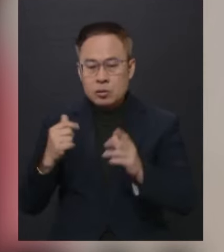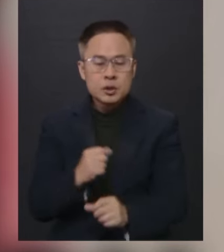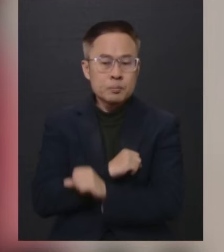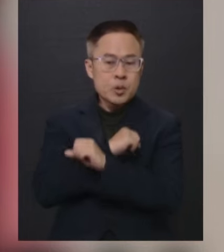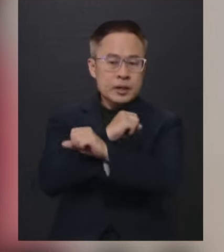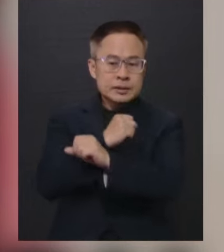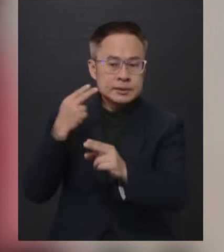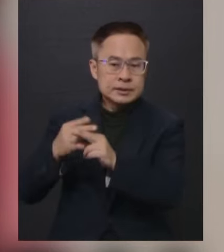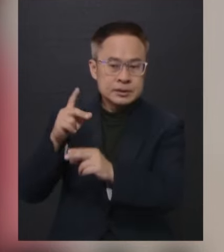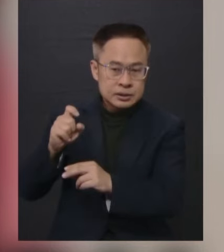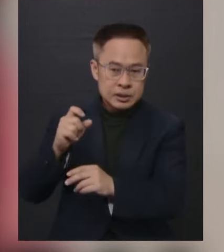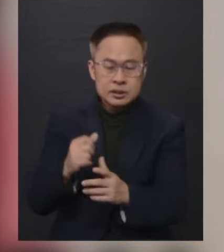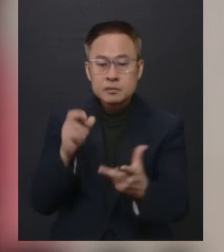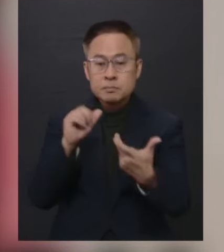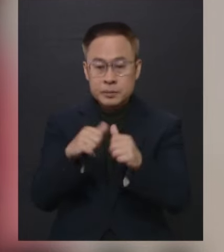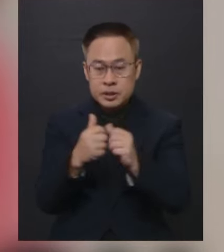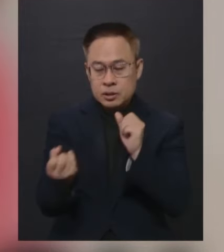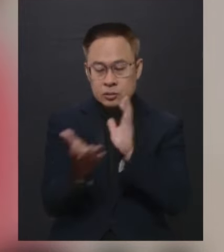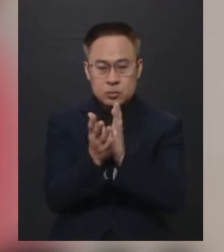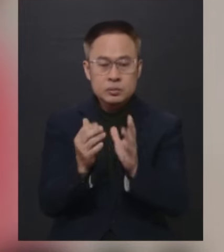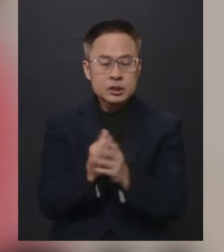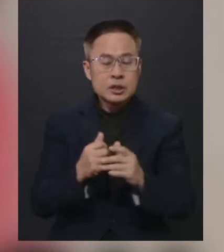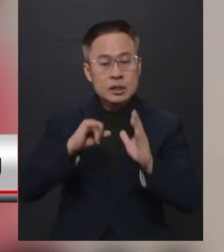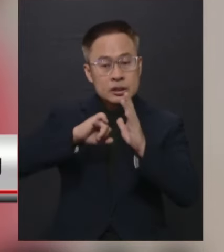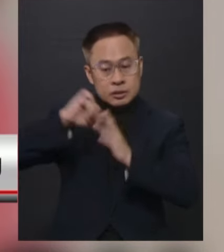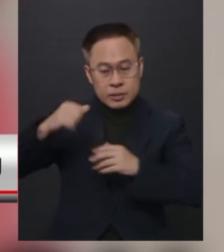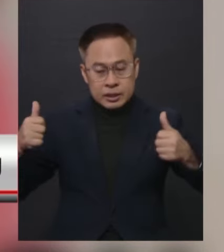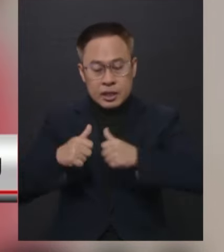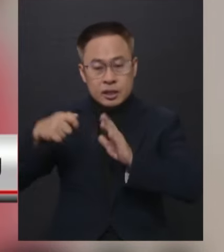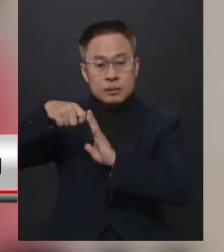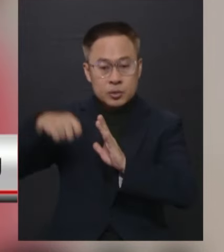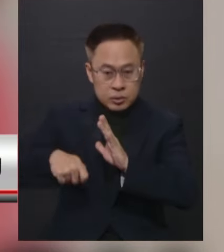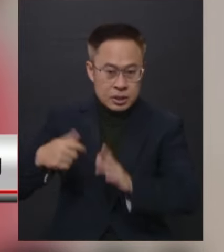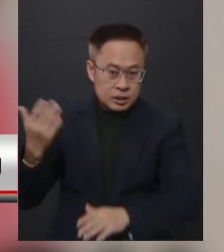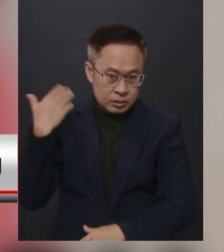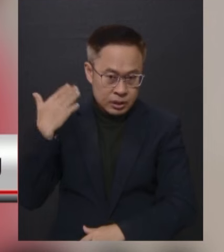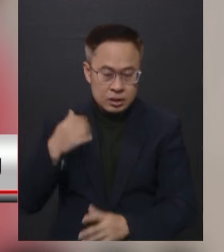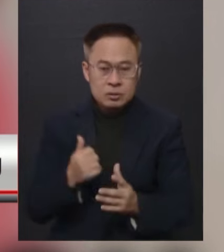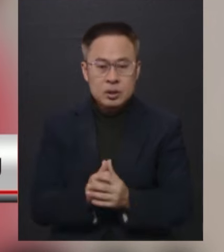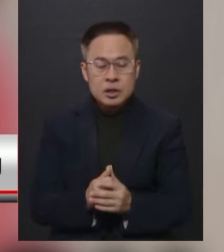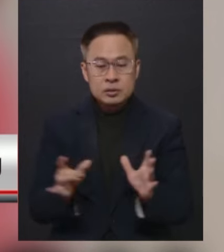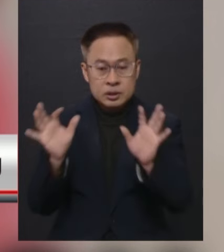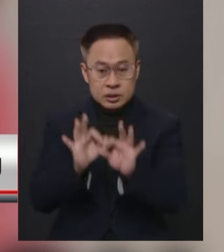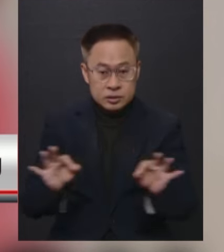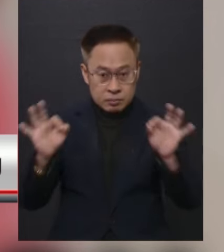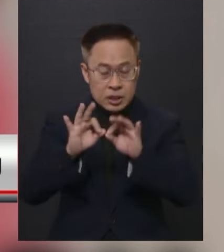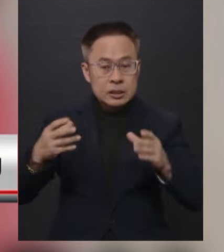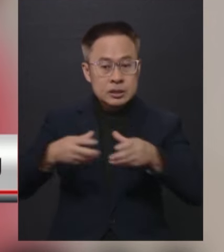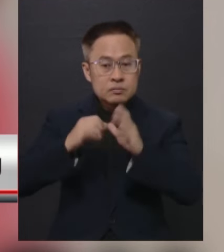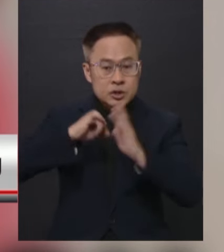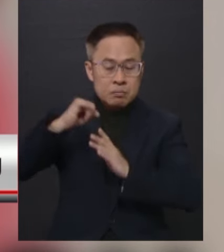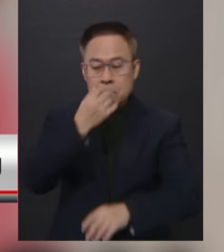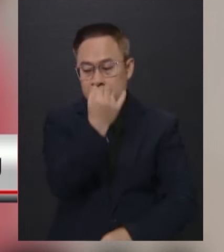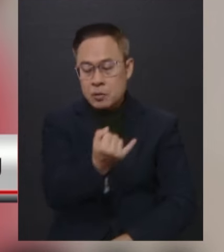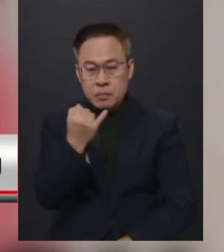ากกรณีเหตุการณ์ท้ายเกมในนัดล่าสุดกับนครราชสีมาตลอดจนรับผิดชอบผลงานที่ไม่เป็นไปตามเป้าหมายที่ว